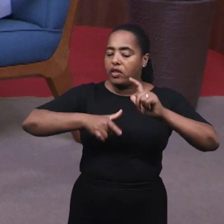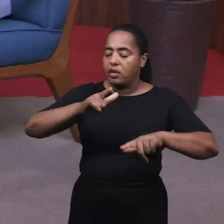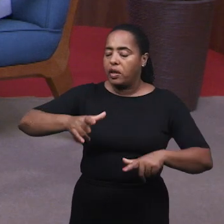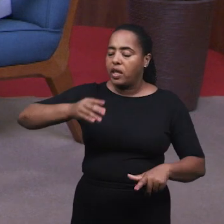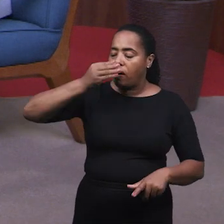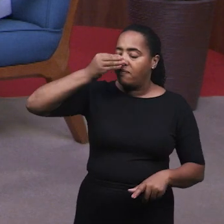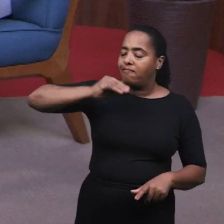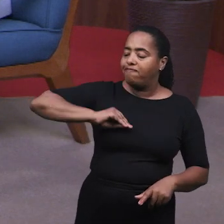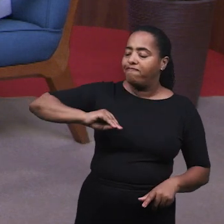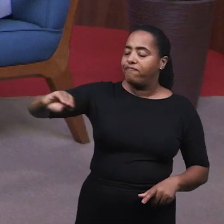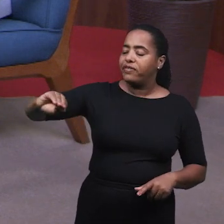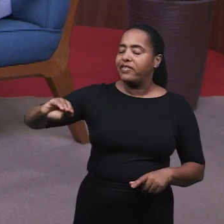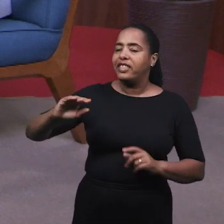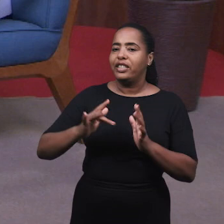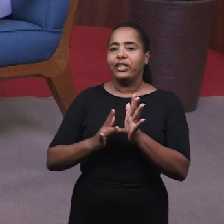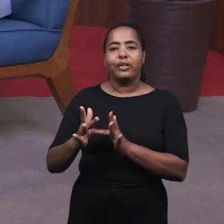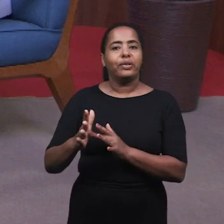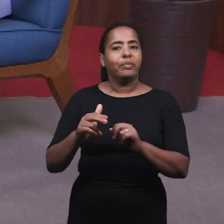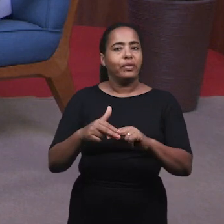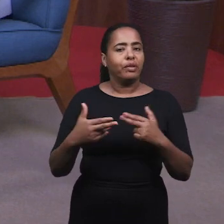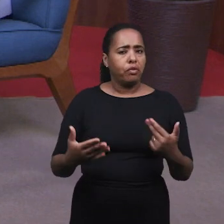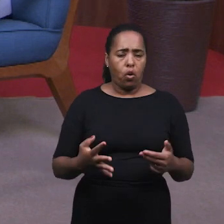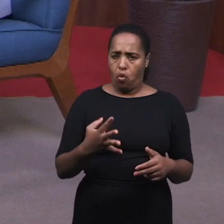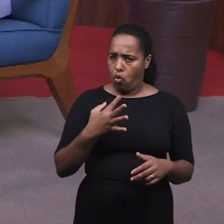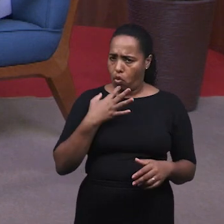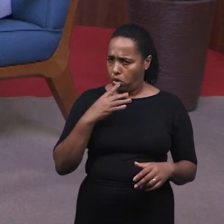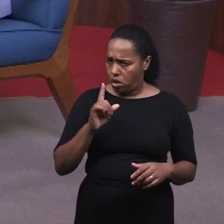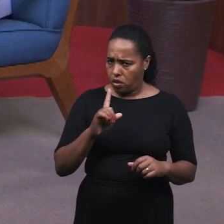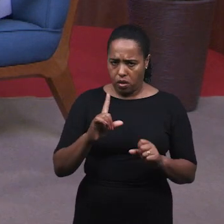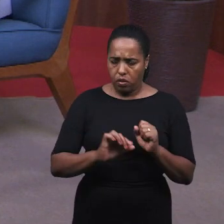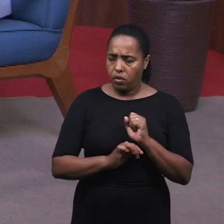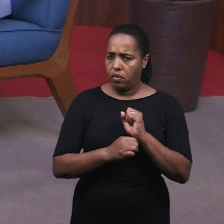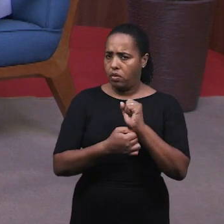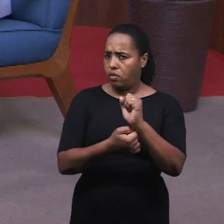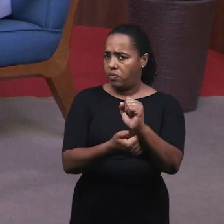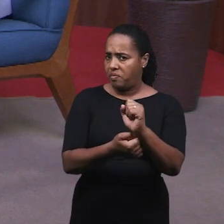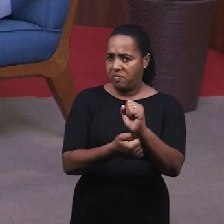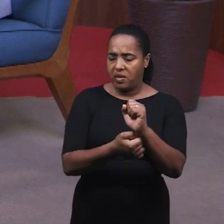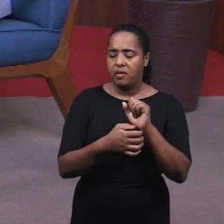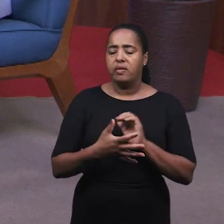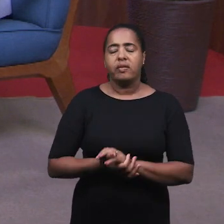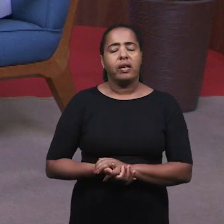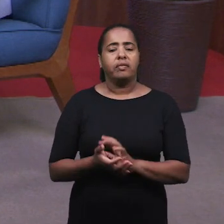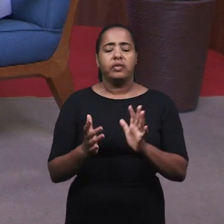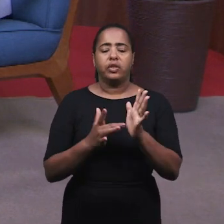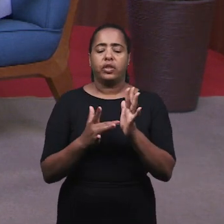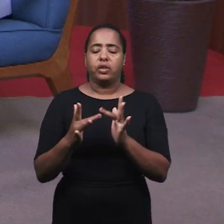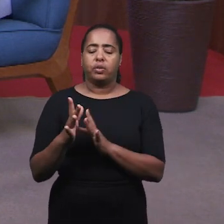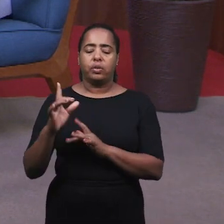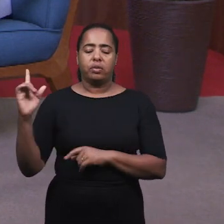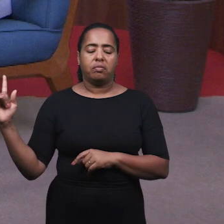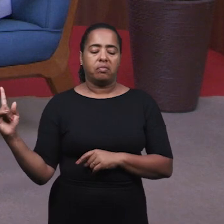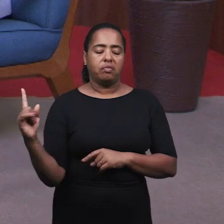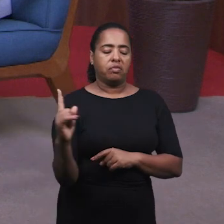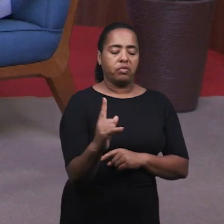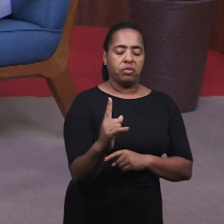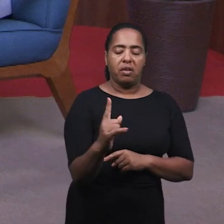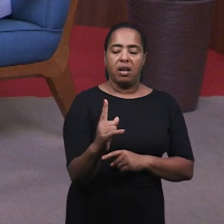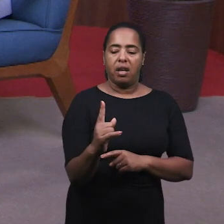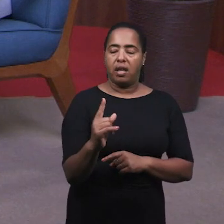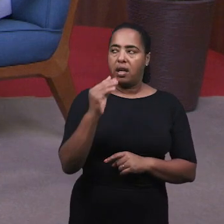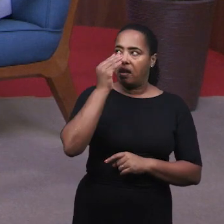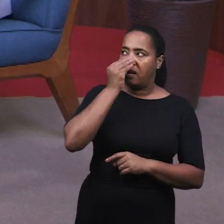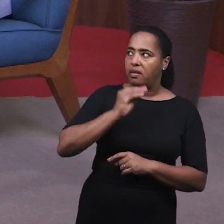pas connu le mystère. Donc, Jésus est venu pour Israël, les siens n'ont pas reçu. Donc, revenons